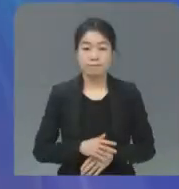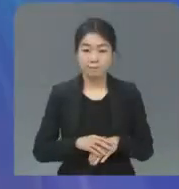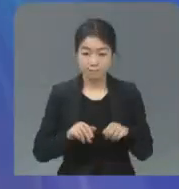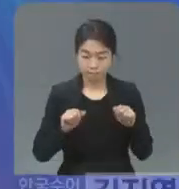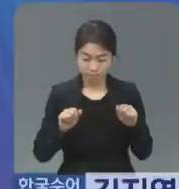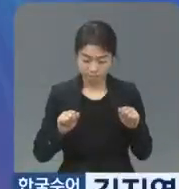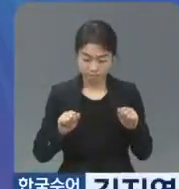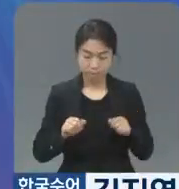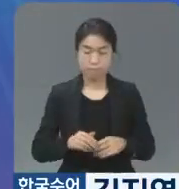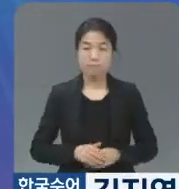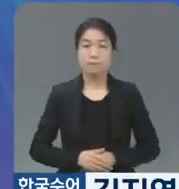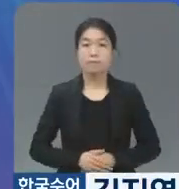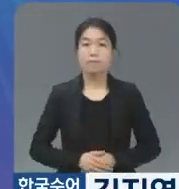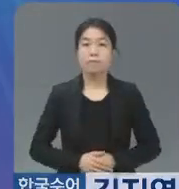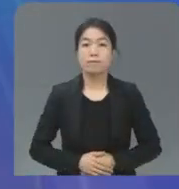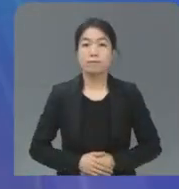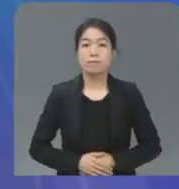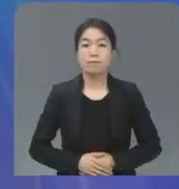여러분 안녕하십니까?